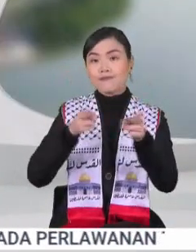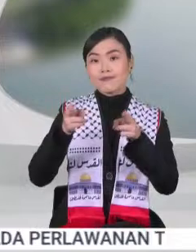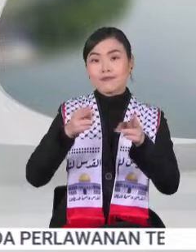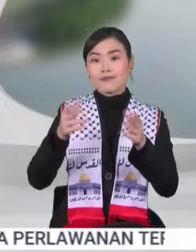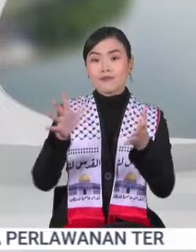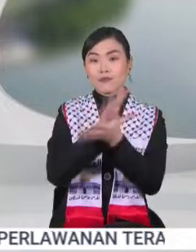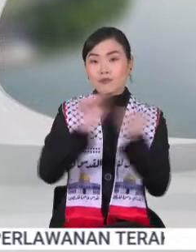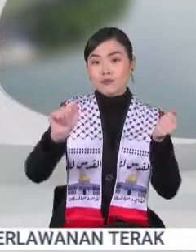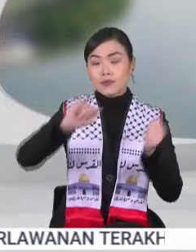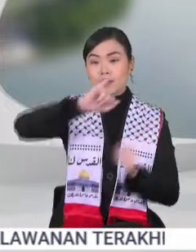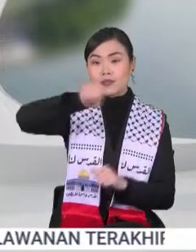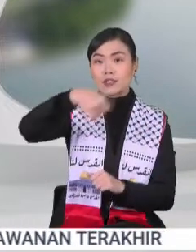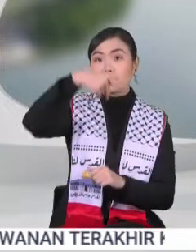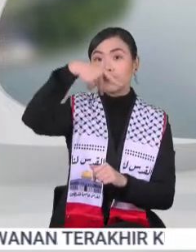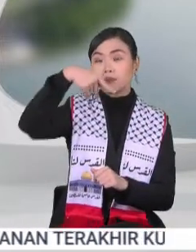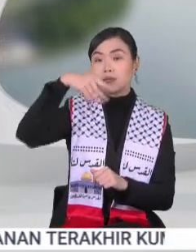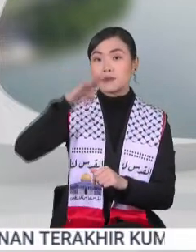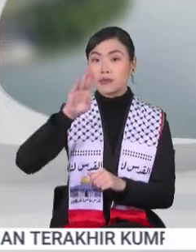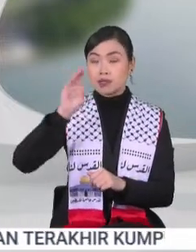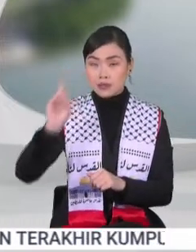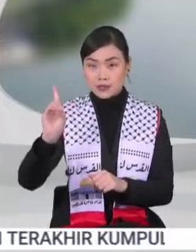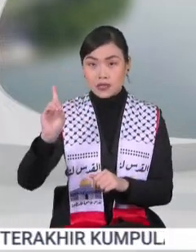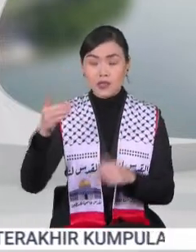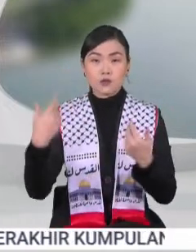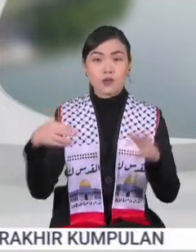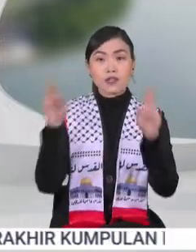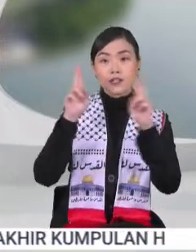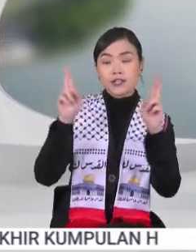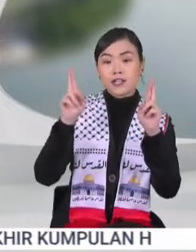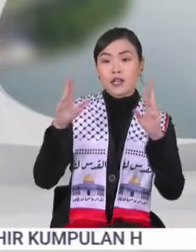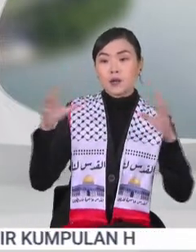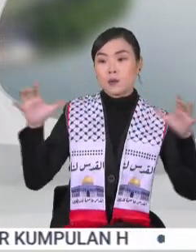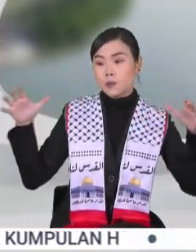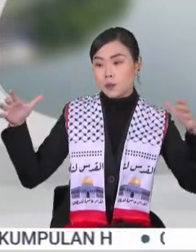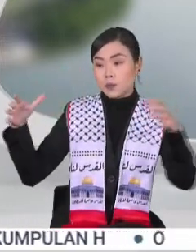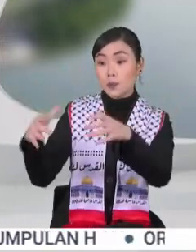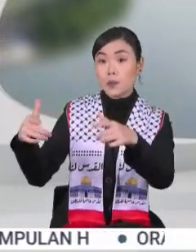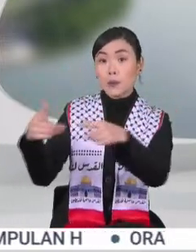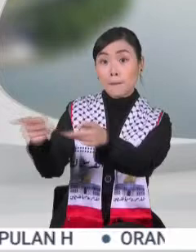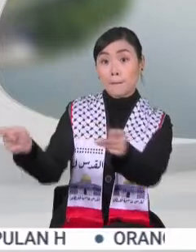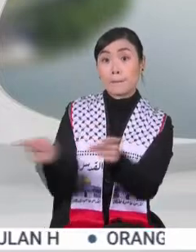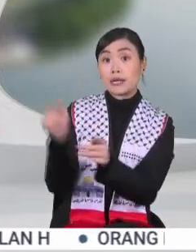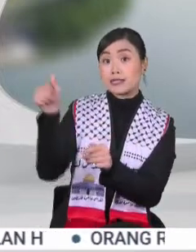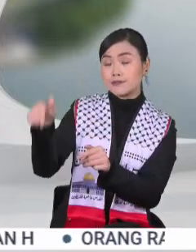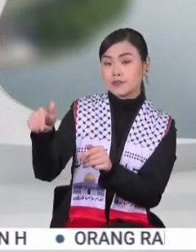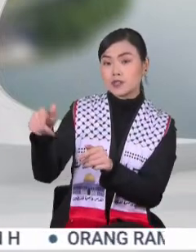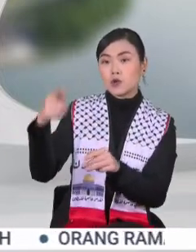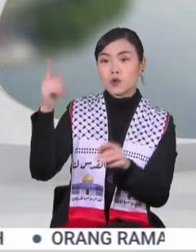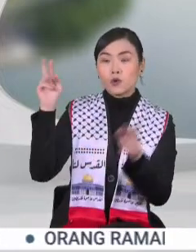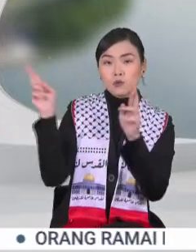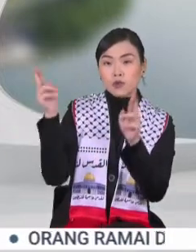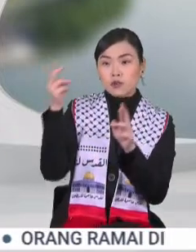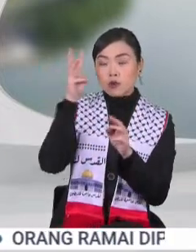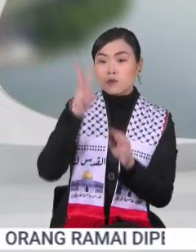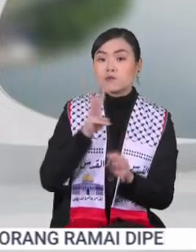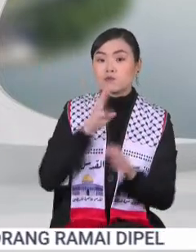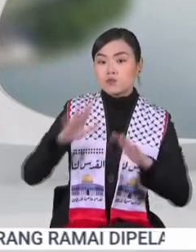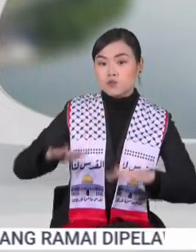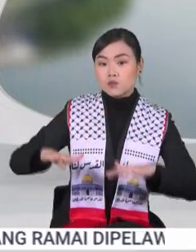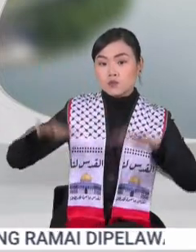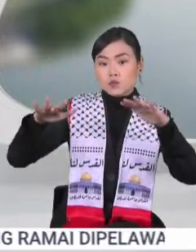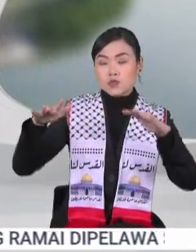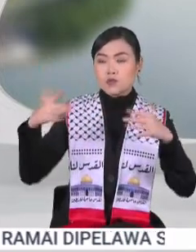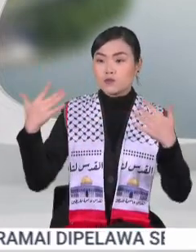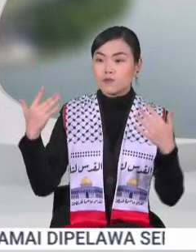Bencana Daerah jpbd Sandakan menyediakan pusat berkumpul bagi menghadapi fenomena air laut pasang besar amat